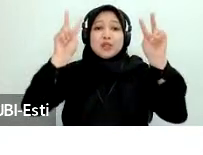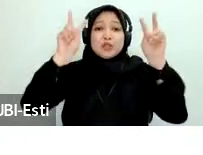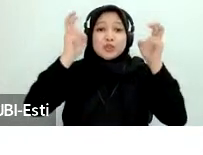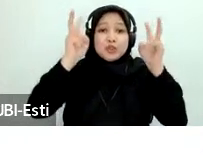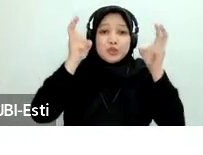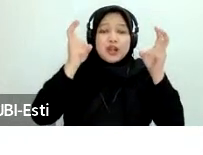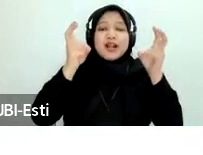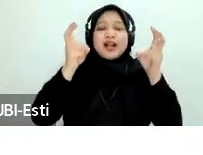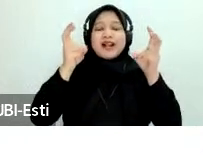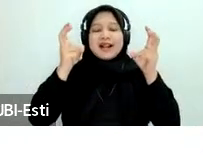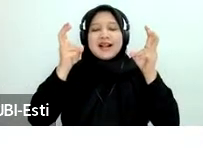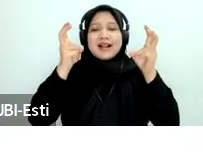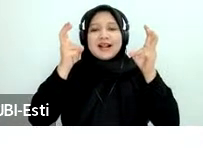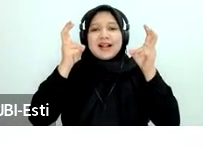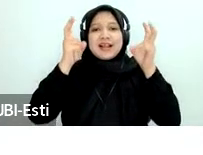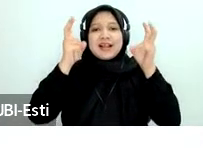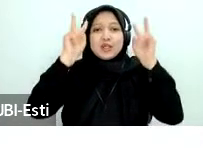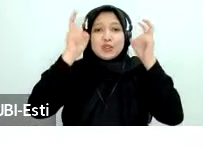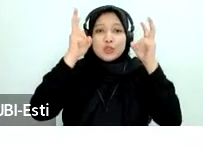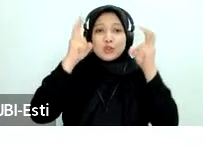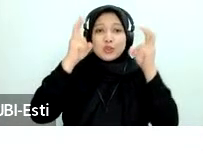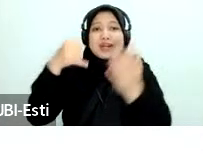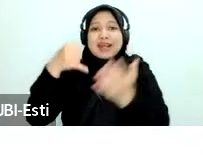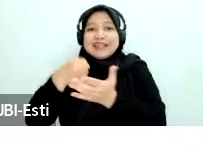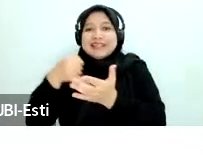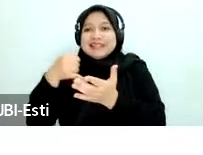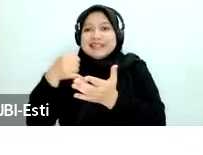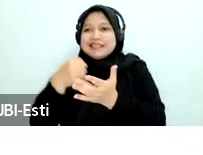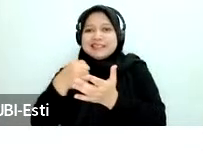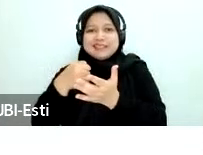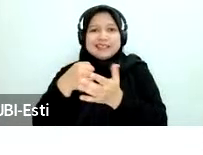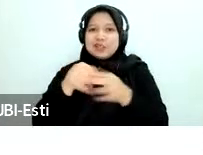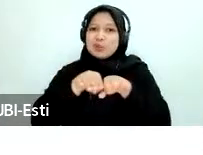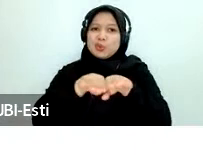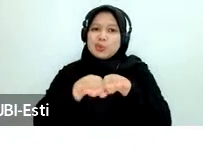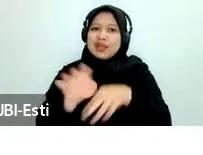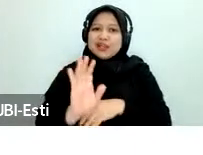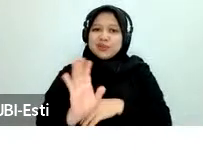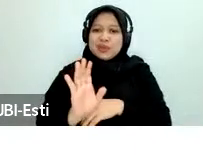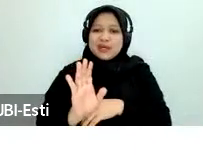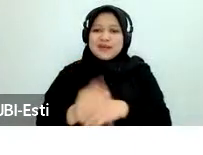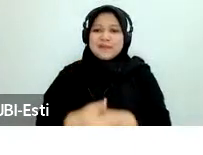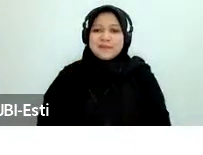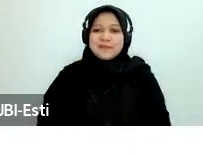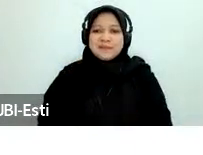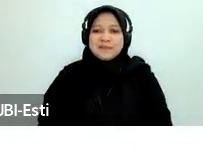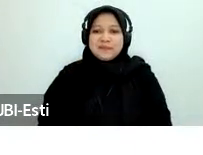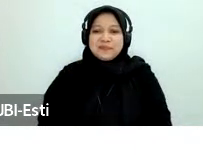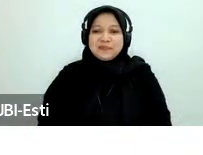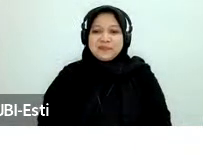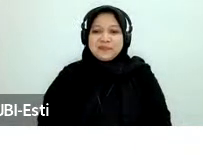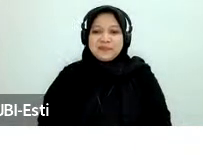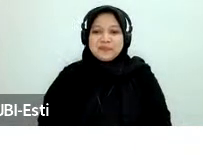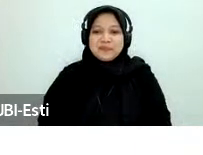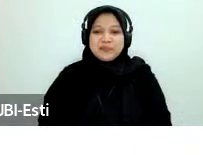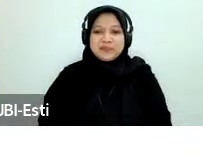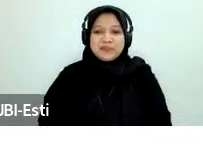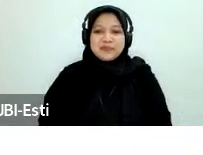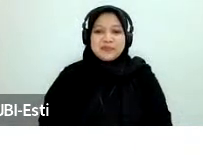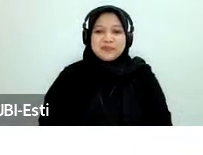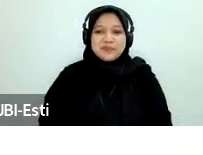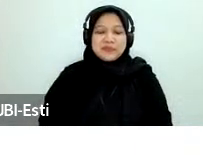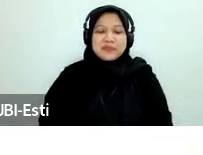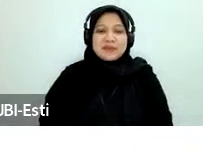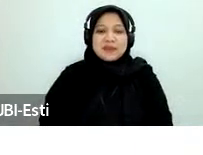dengan eh Hai isinya minimal secara koheren ya dalam hal penggunaan kata atau